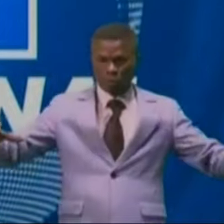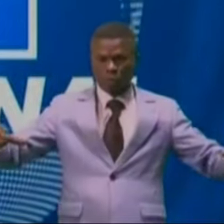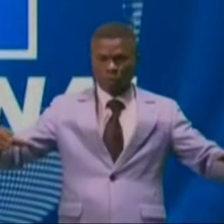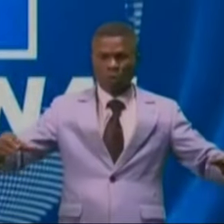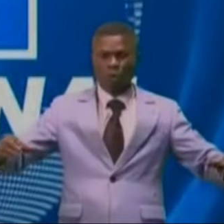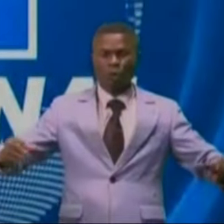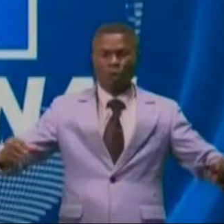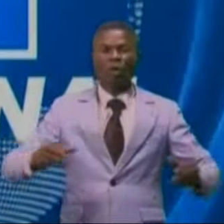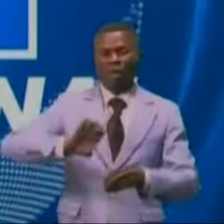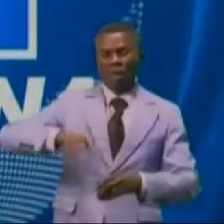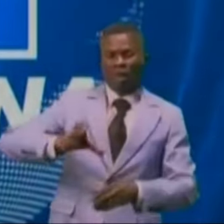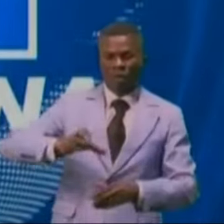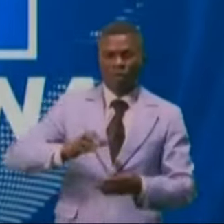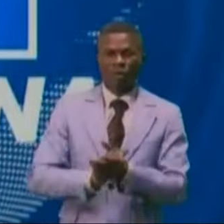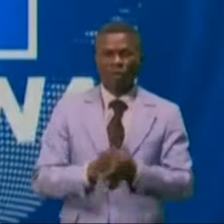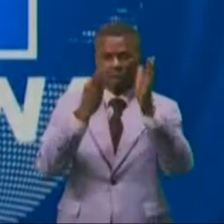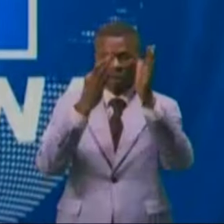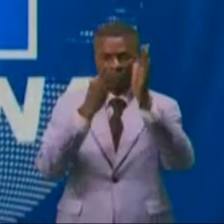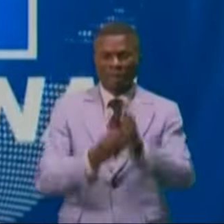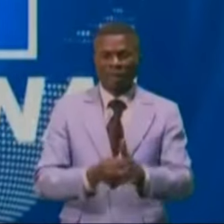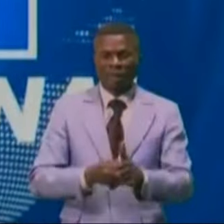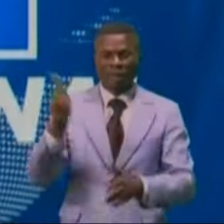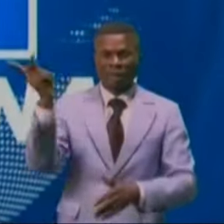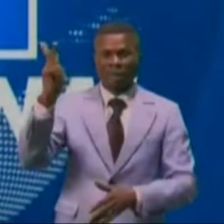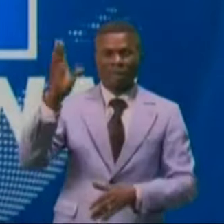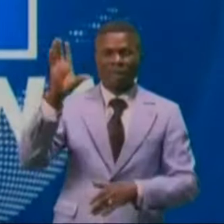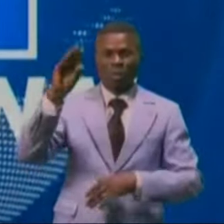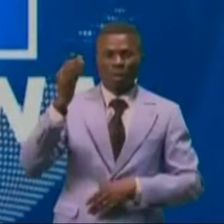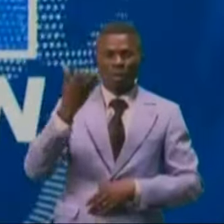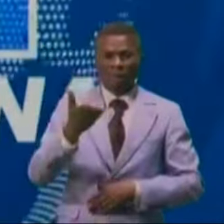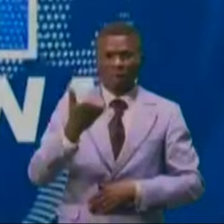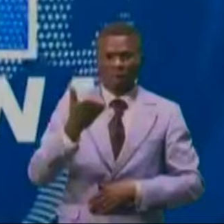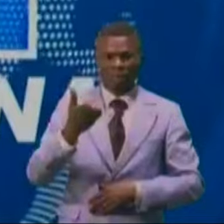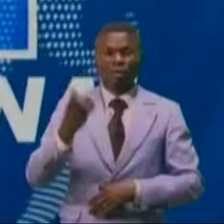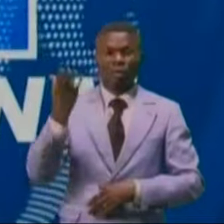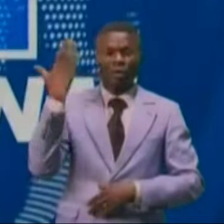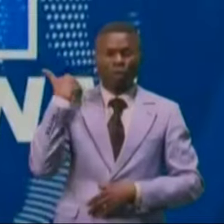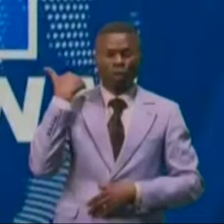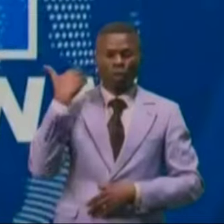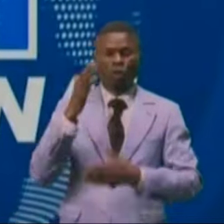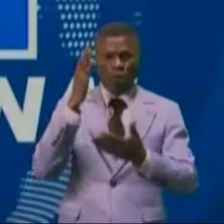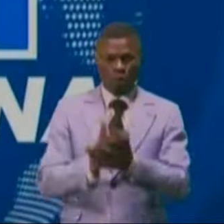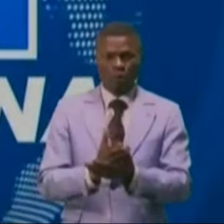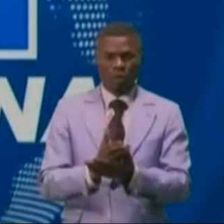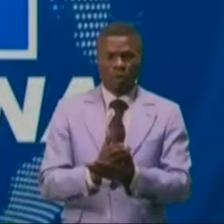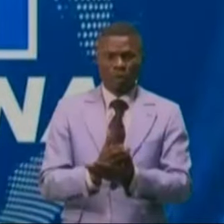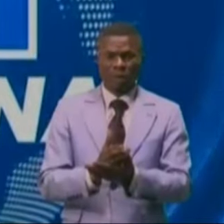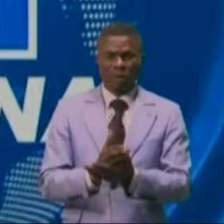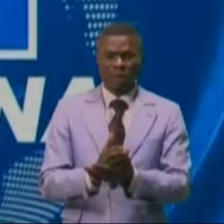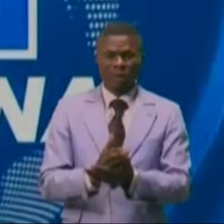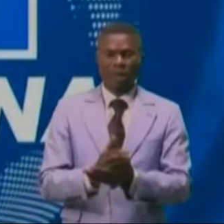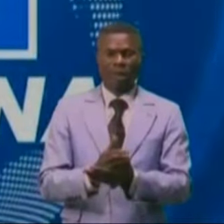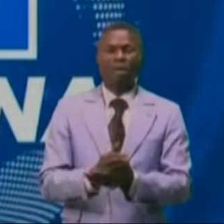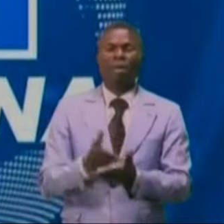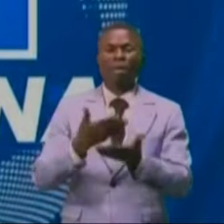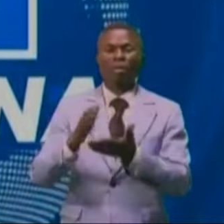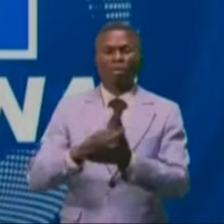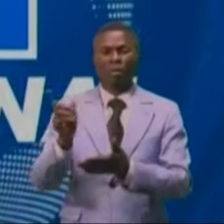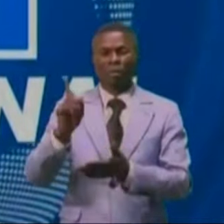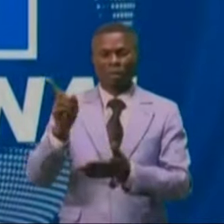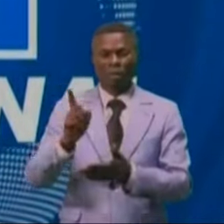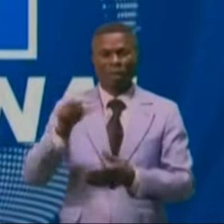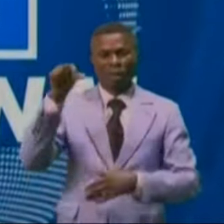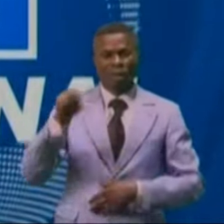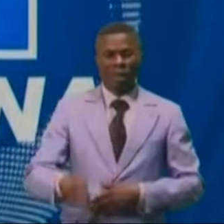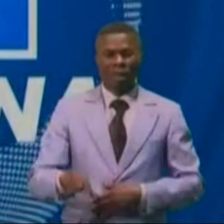vanne DN700 au niveau de Kintambo Magasin. Par conséquent, les perturbations seront observées dans la fourniture d'eau potable dans les